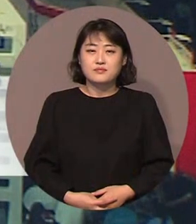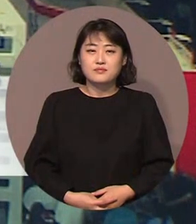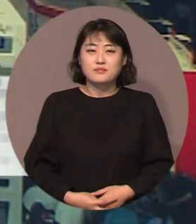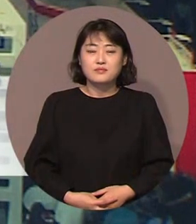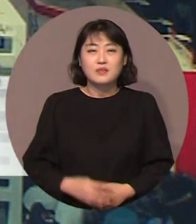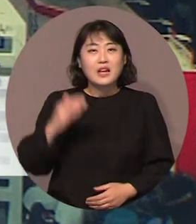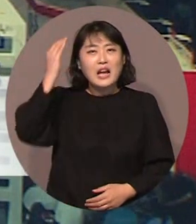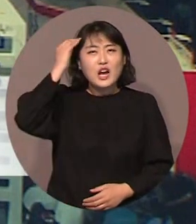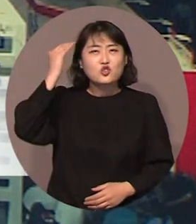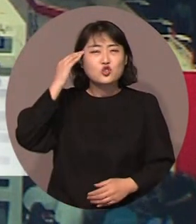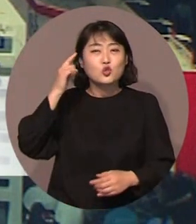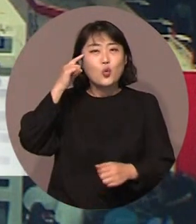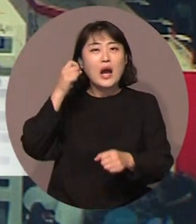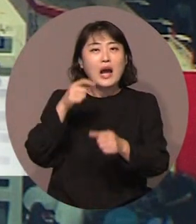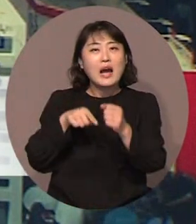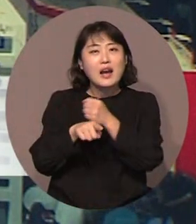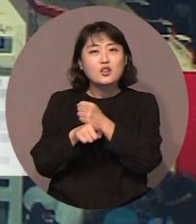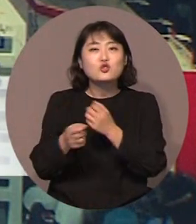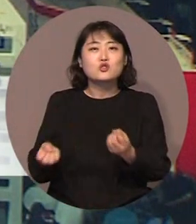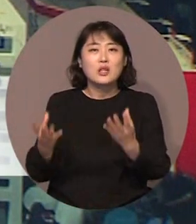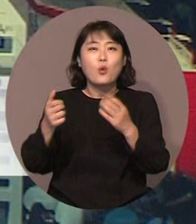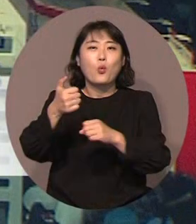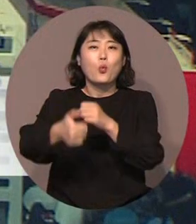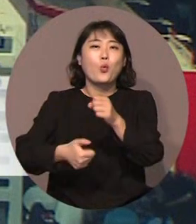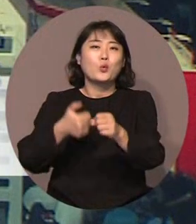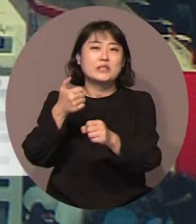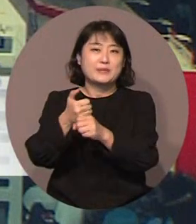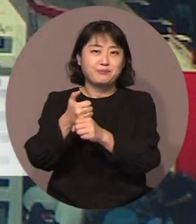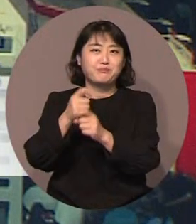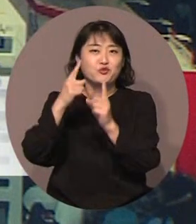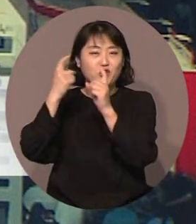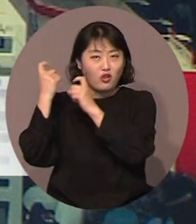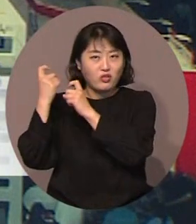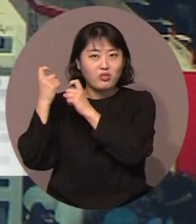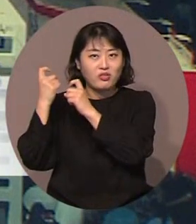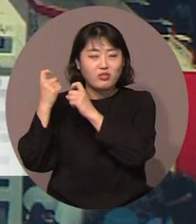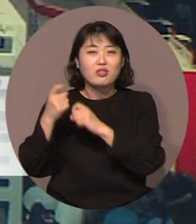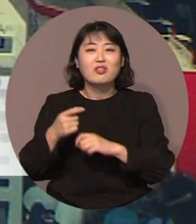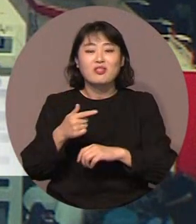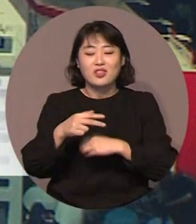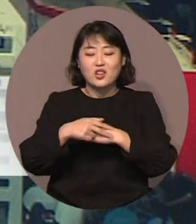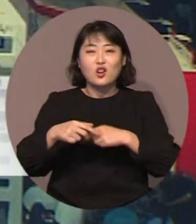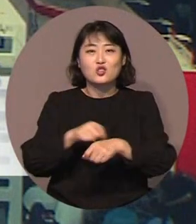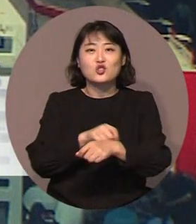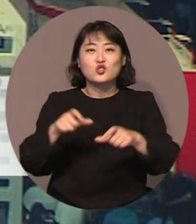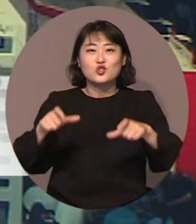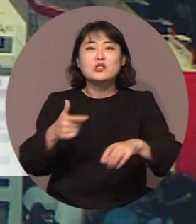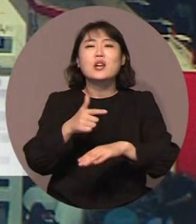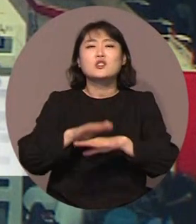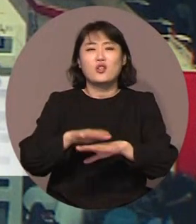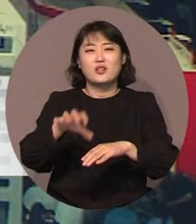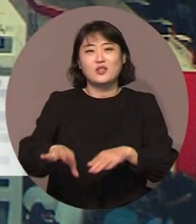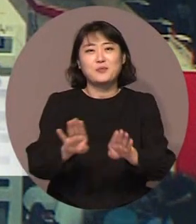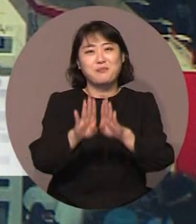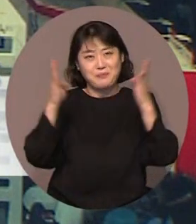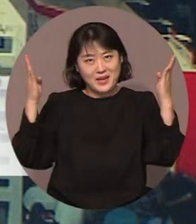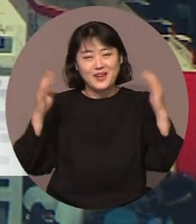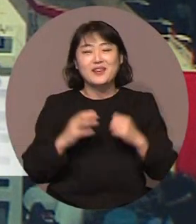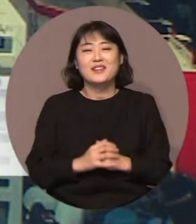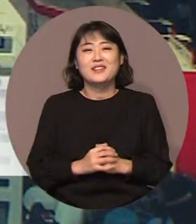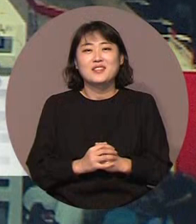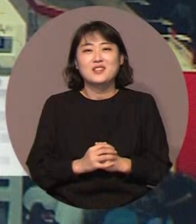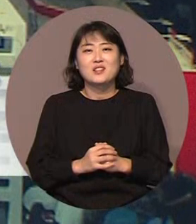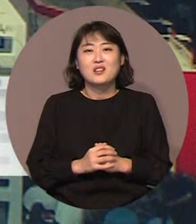네, 대한민국 과학축제가 50주년을 맞은 대덕특구가 자리 잡은 우리나라 과학수도 대전에서 개막했습니다.